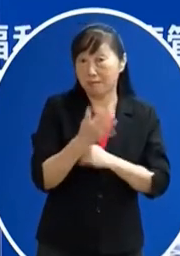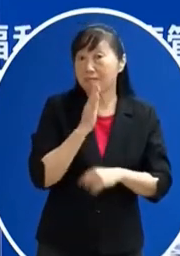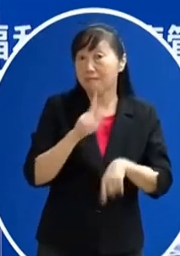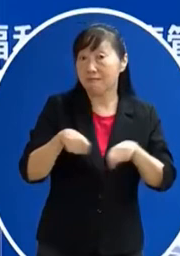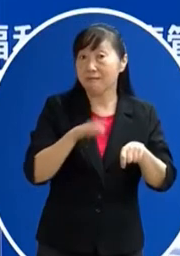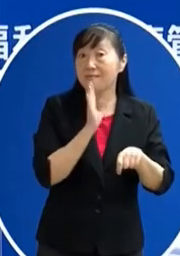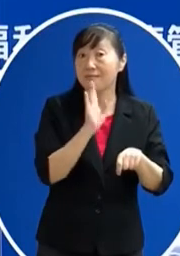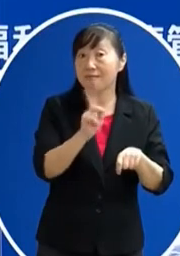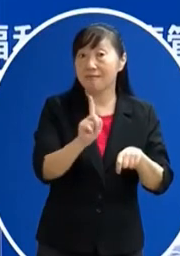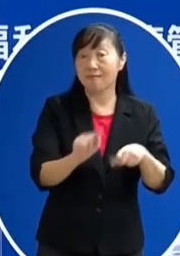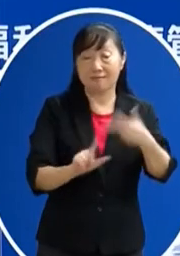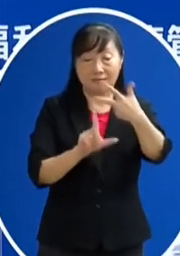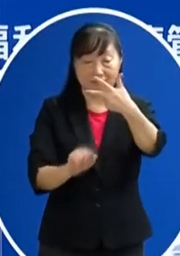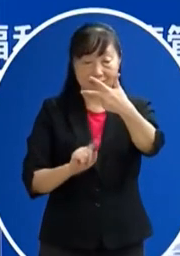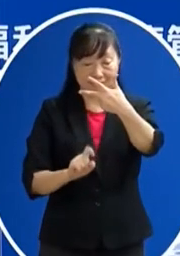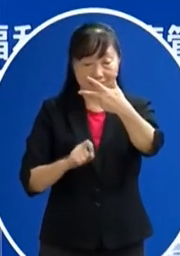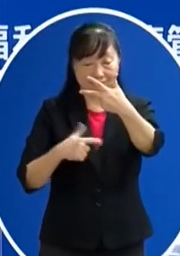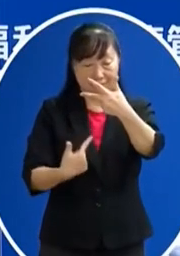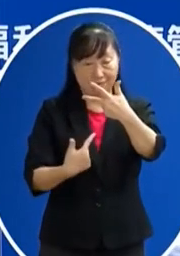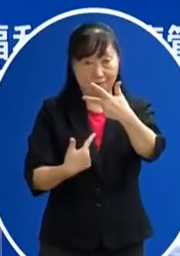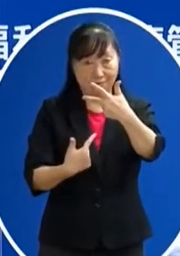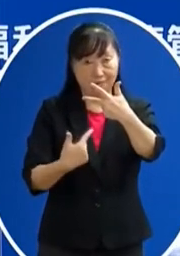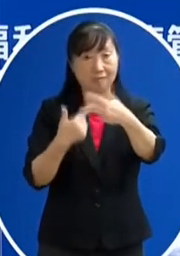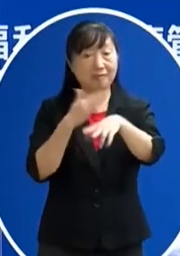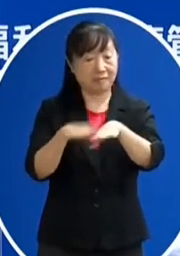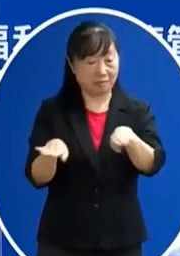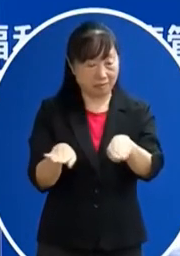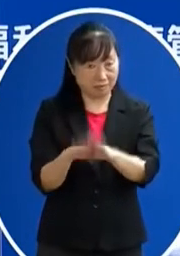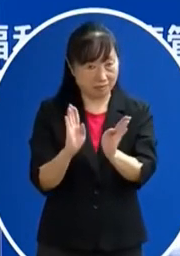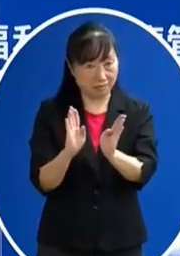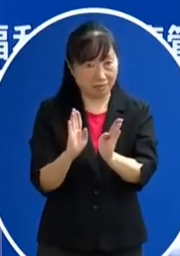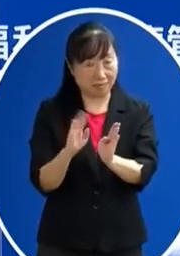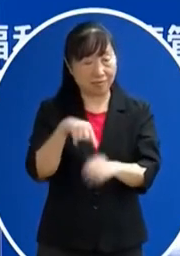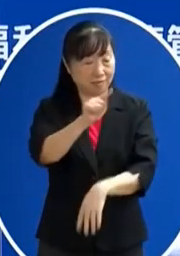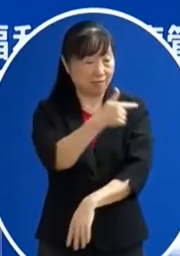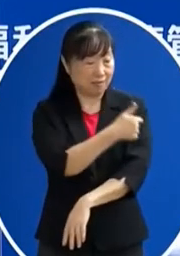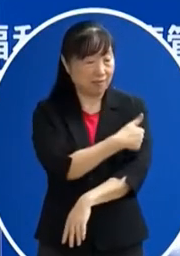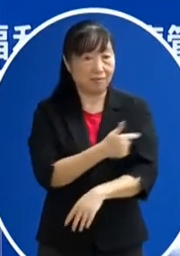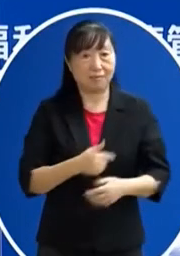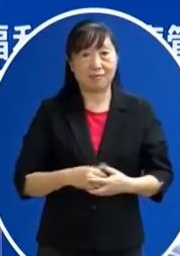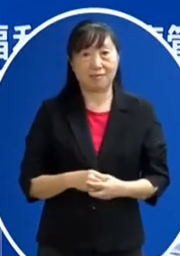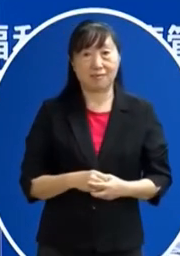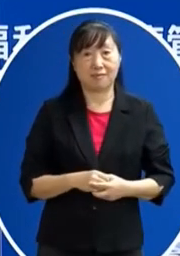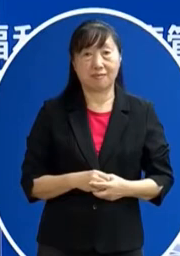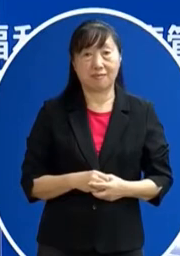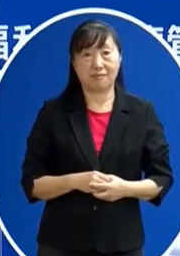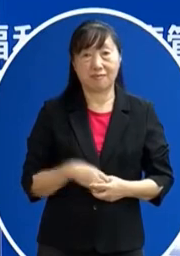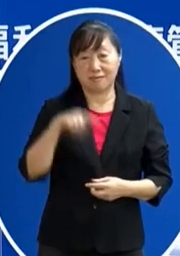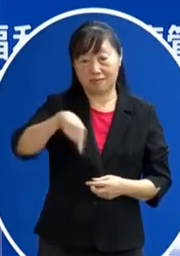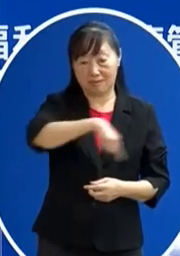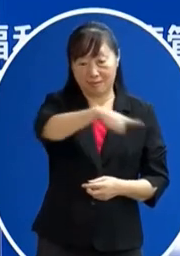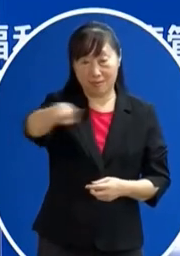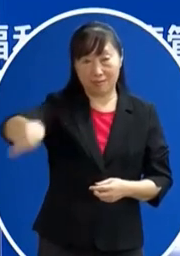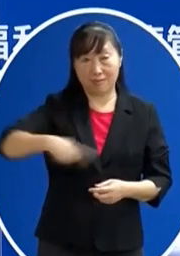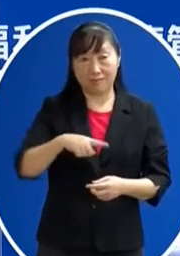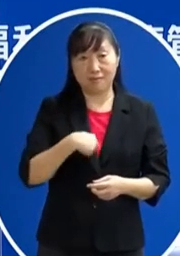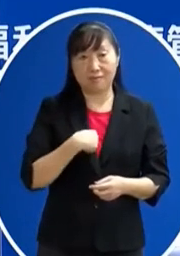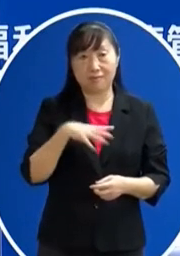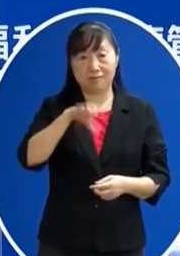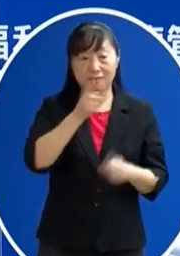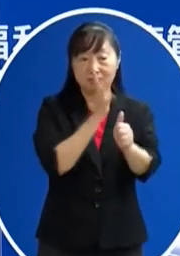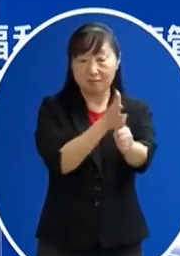划是到7月16日开始会进行来接种，好，对于这一批在做医院登